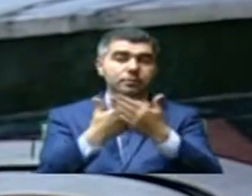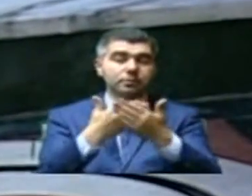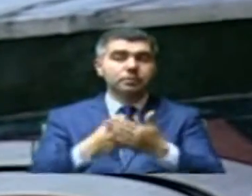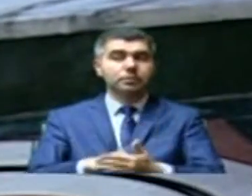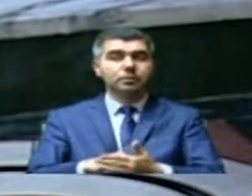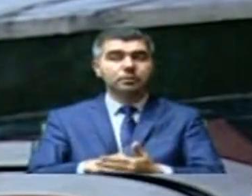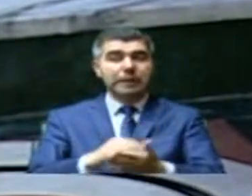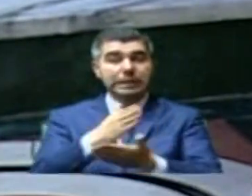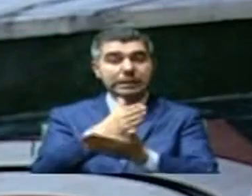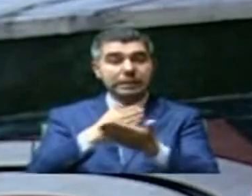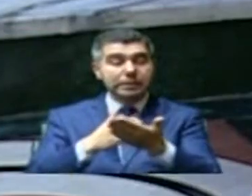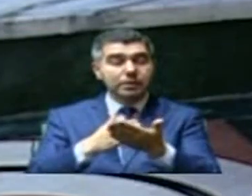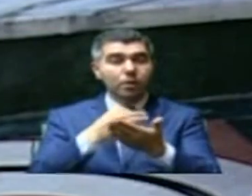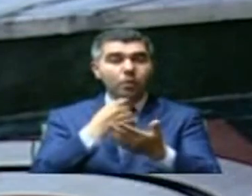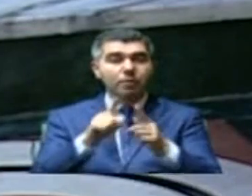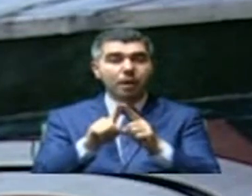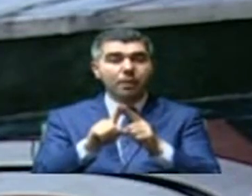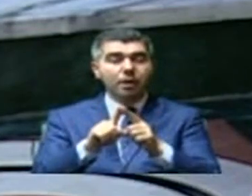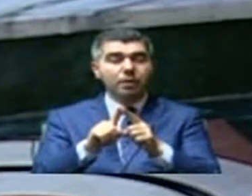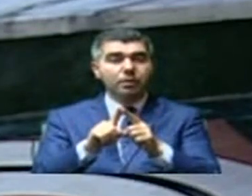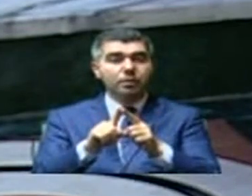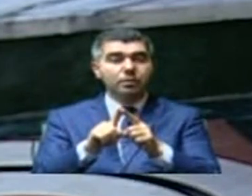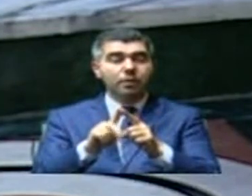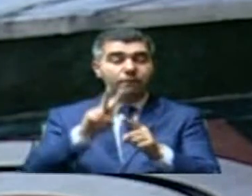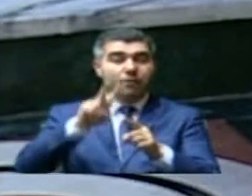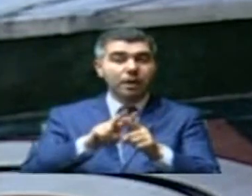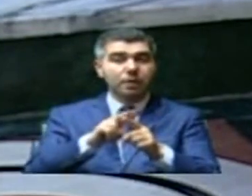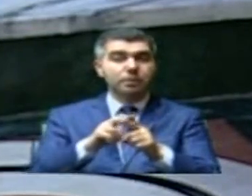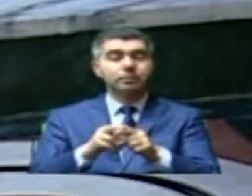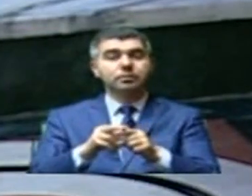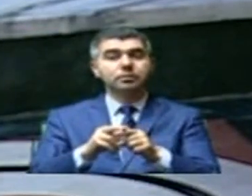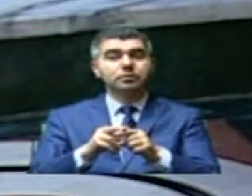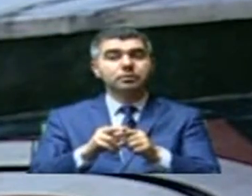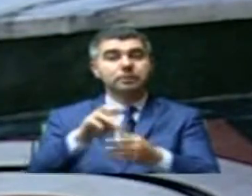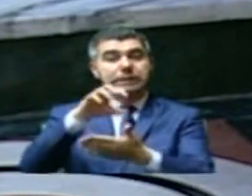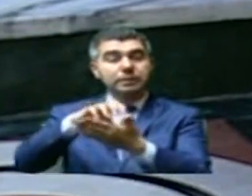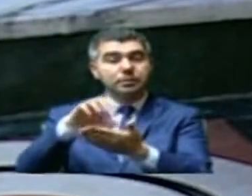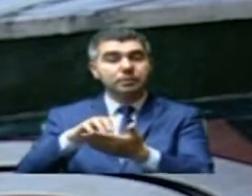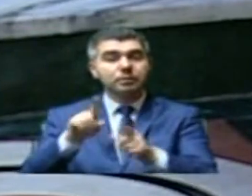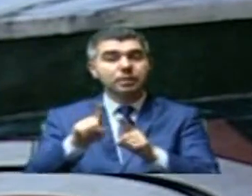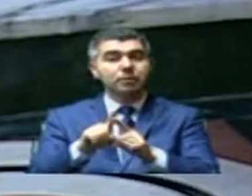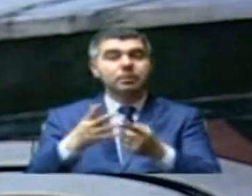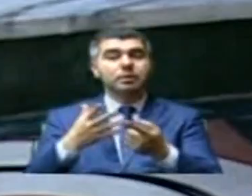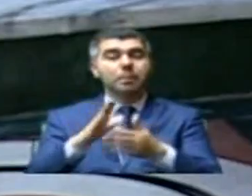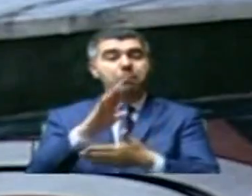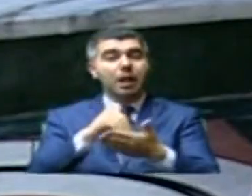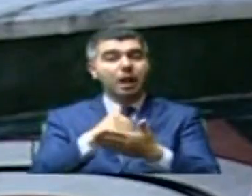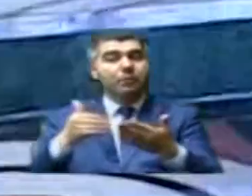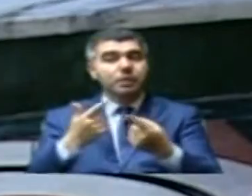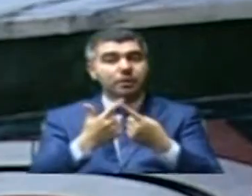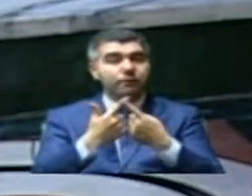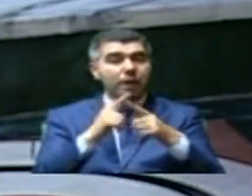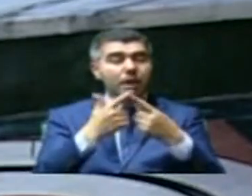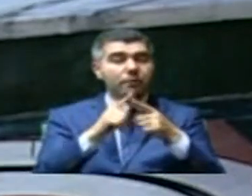الحقيقة من الكأس المليان من الحقيقة هو أننا إقليم تنغير استفاد من عدة برامج،